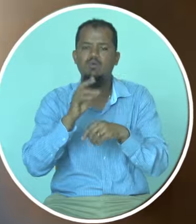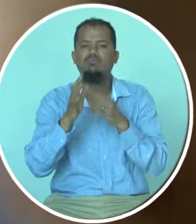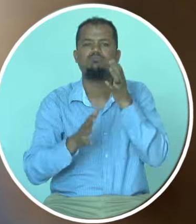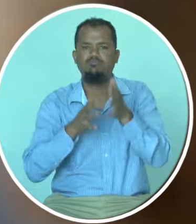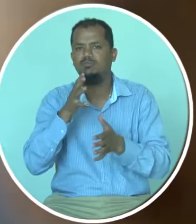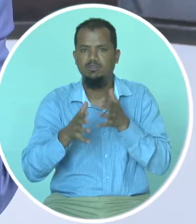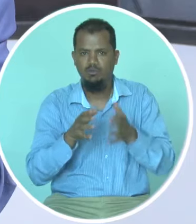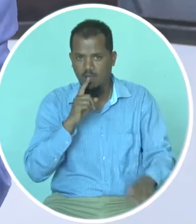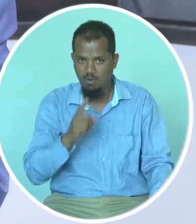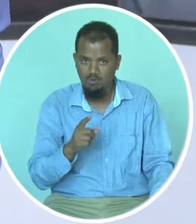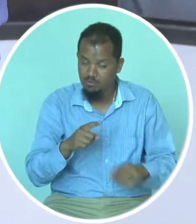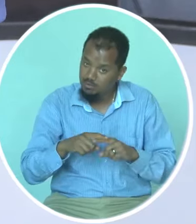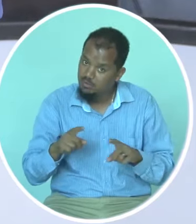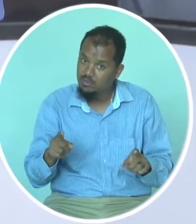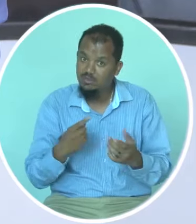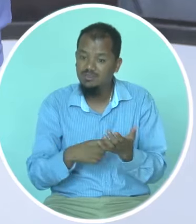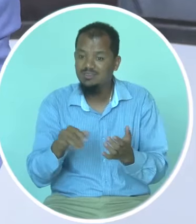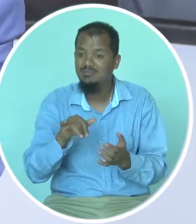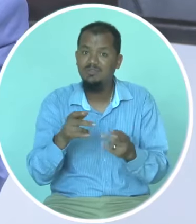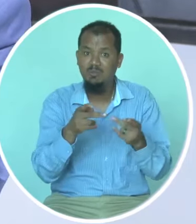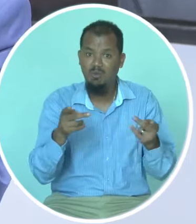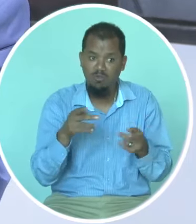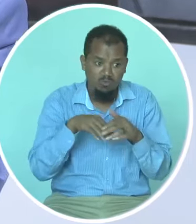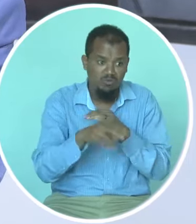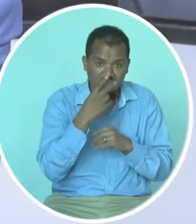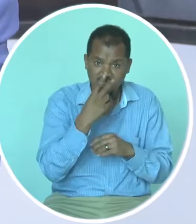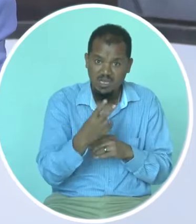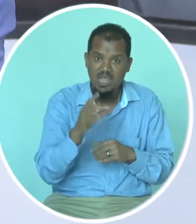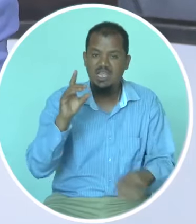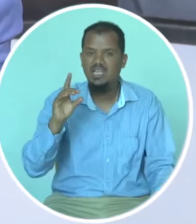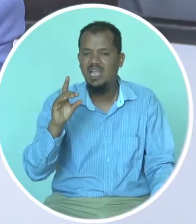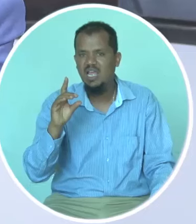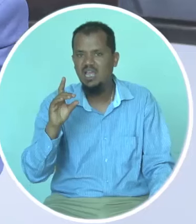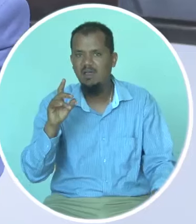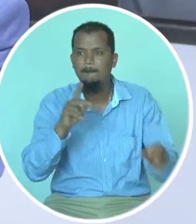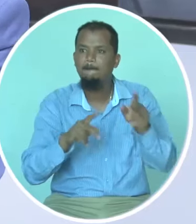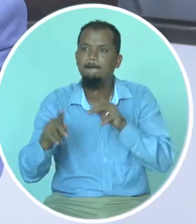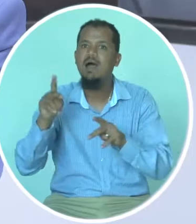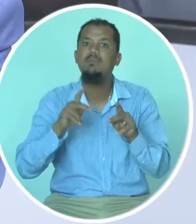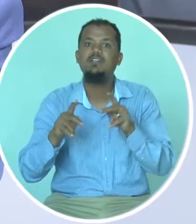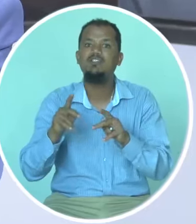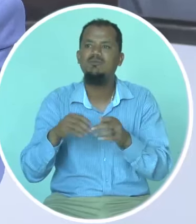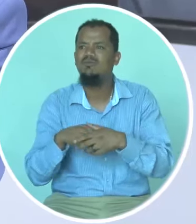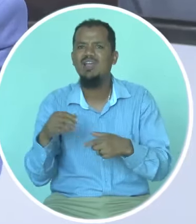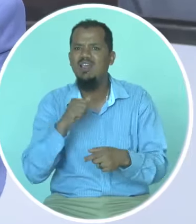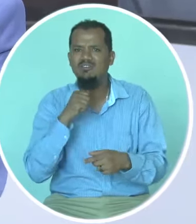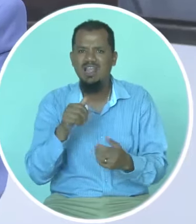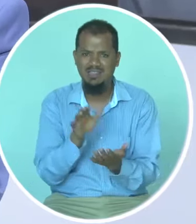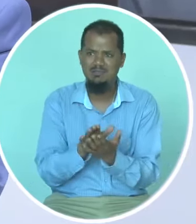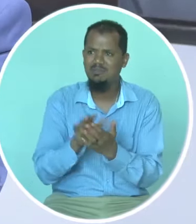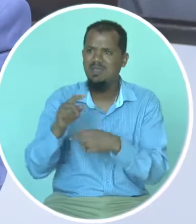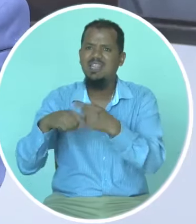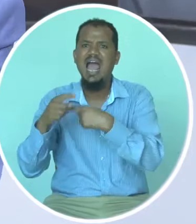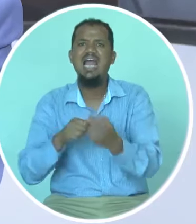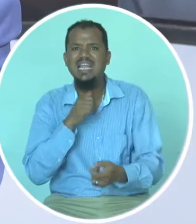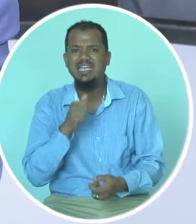ምልክት ቋንቋ ነው ነገር ግን እንደዛ አይነት ቦታዎች ውስጥ ስናይ ግን ከማህበረሰቡ ያልወጣ ትምህርት ቤት